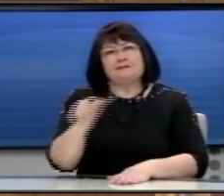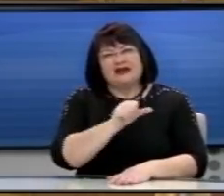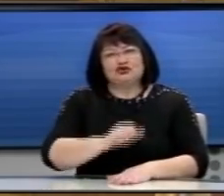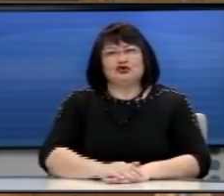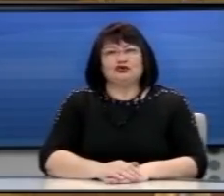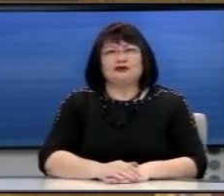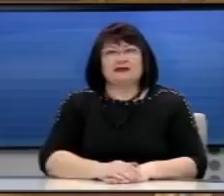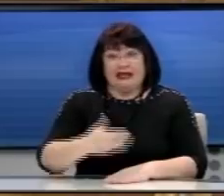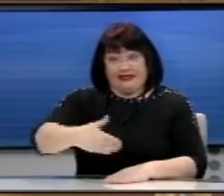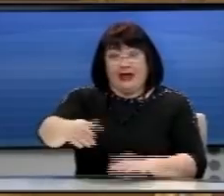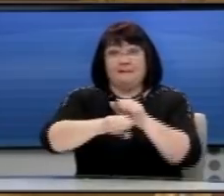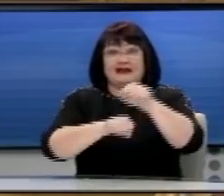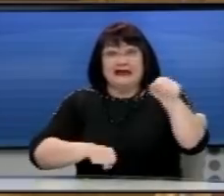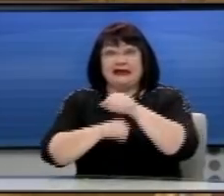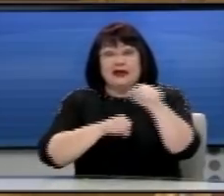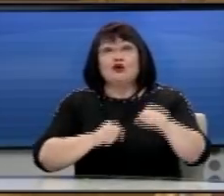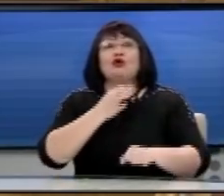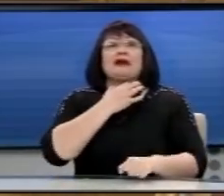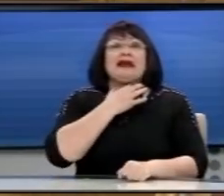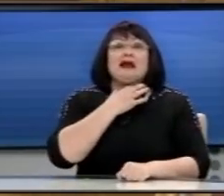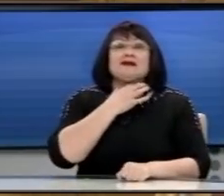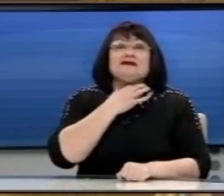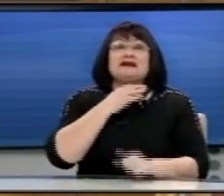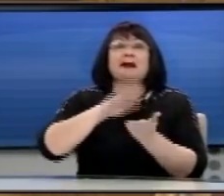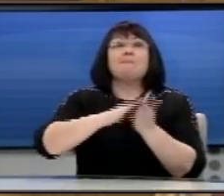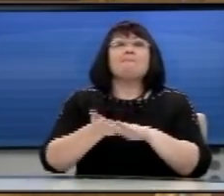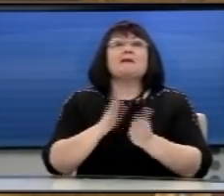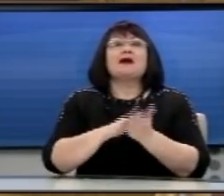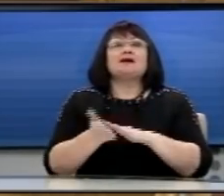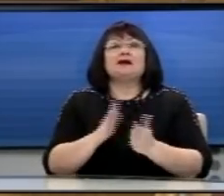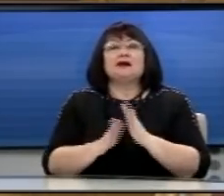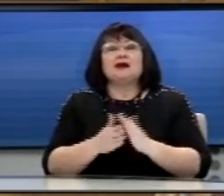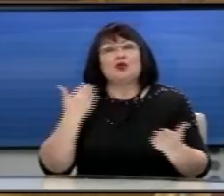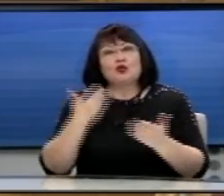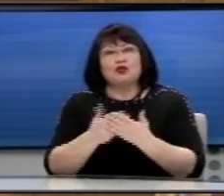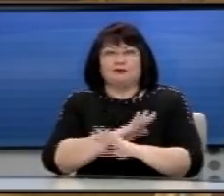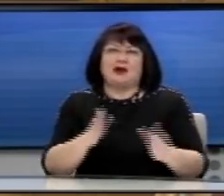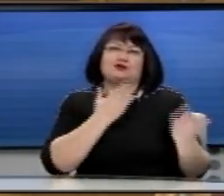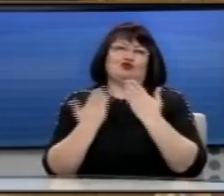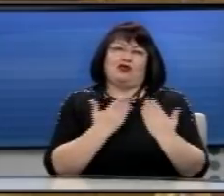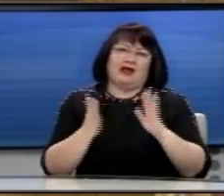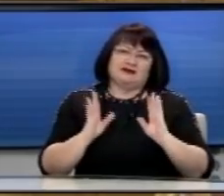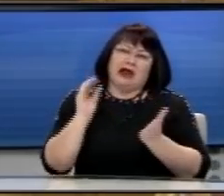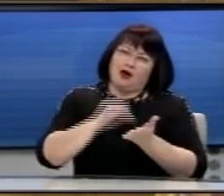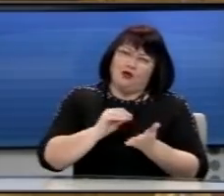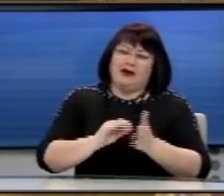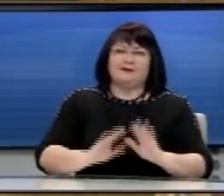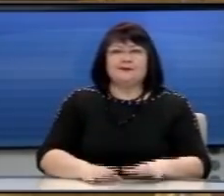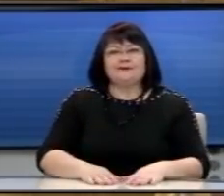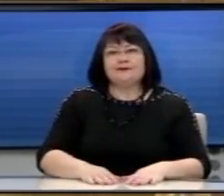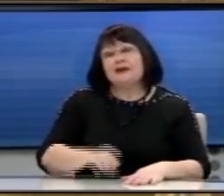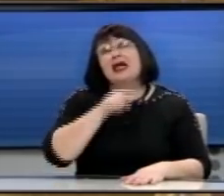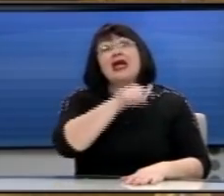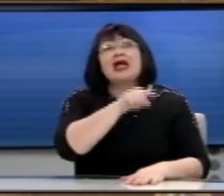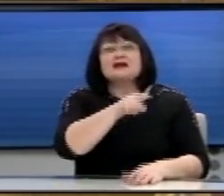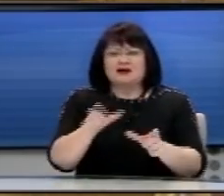και τελειόφοιτοι, χρειάζεται να πραγματοποιήσουν πρακτική άσκηση για να ολοκληρώσουν τις σπουδές τους. Εσείς όμως τους γεμίζετε